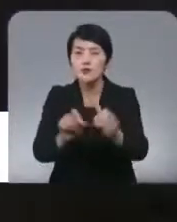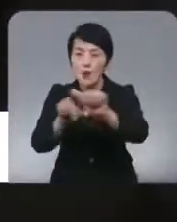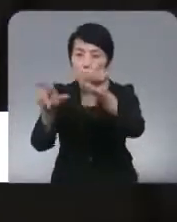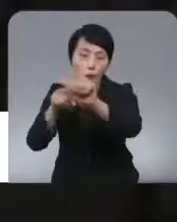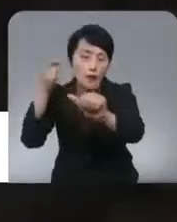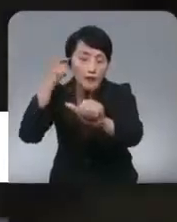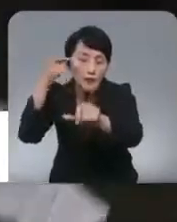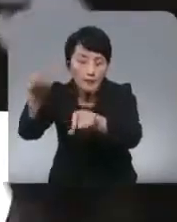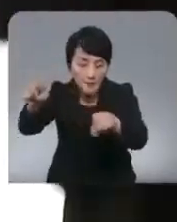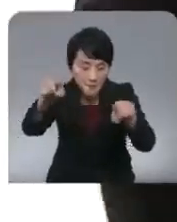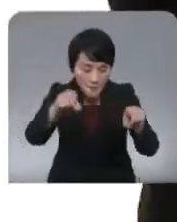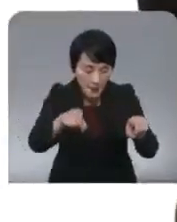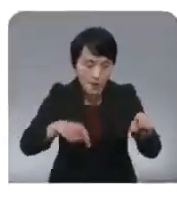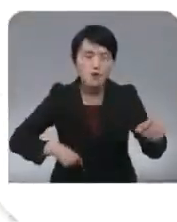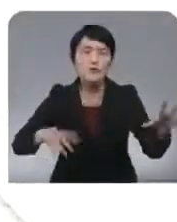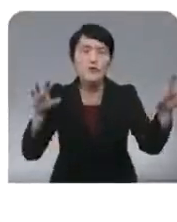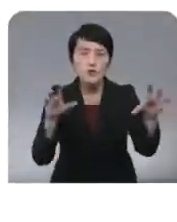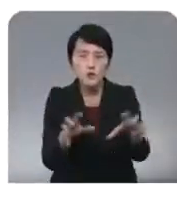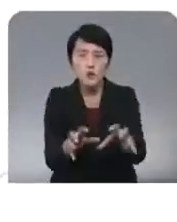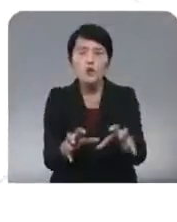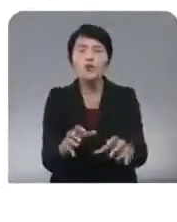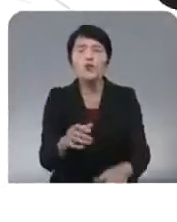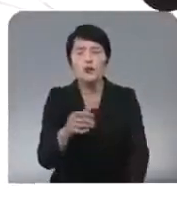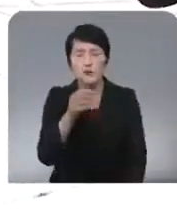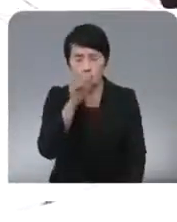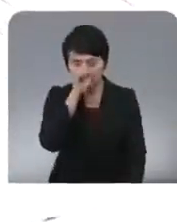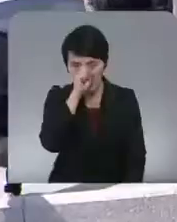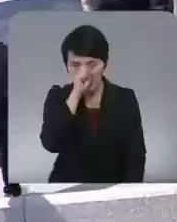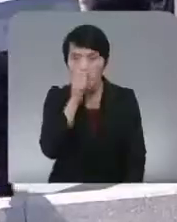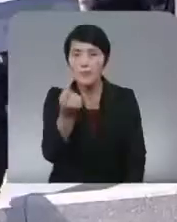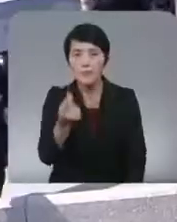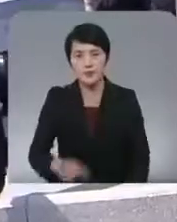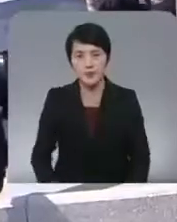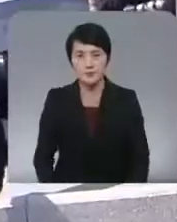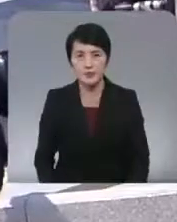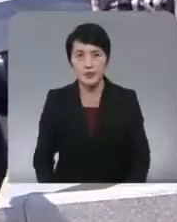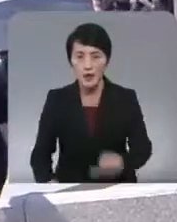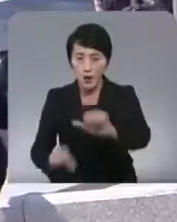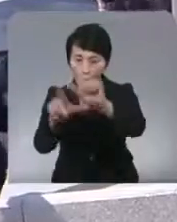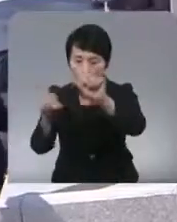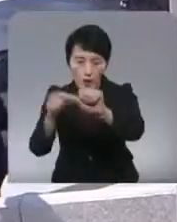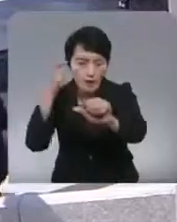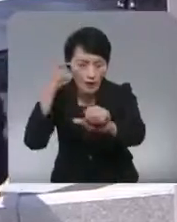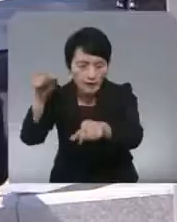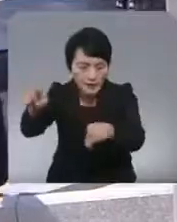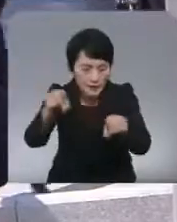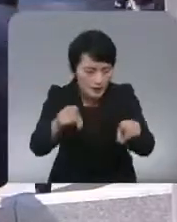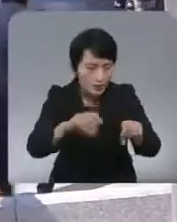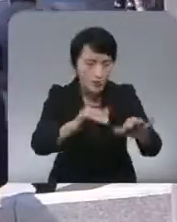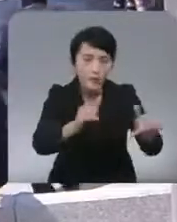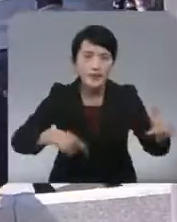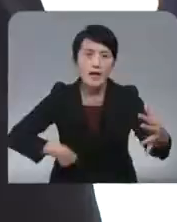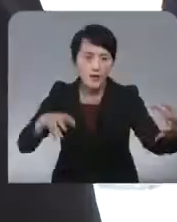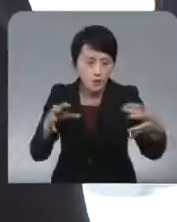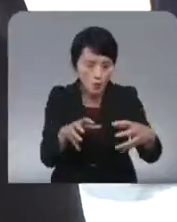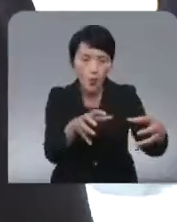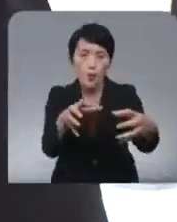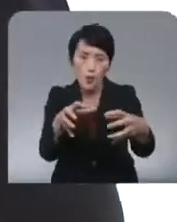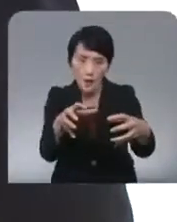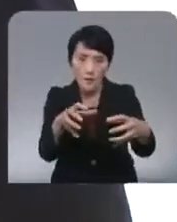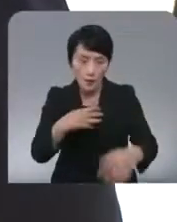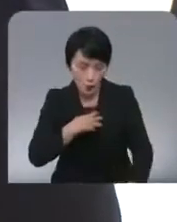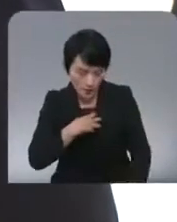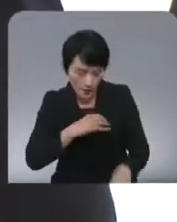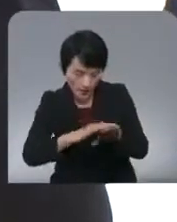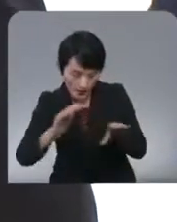mengatakan bahwa demokrasi liberal dan hak asasi manusia adalah filosofi persatuan masyarakat yang menyatukan rakyat dan oleh karena itu semangat